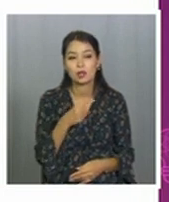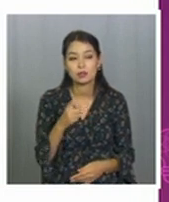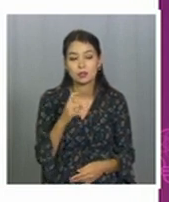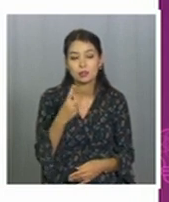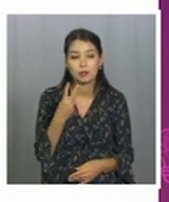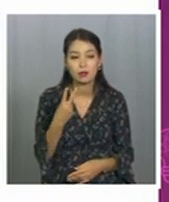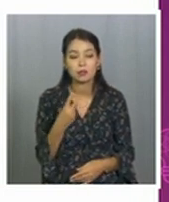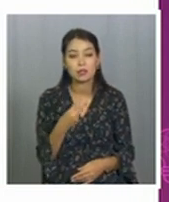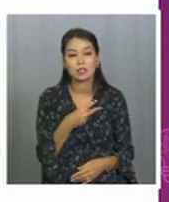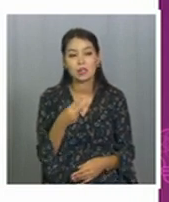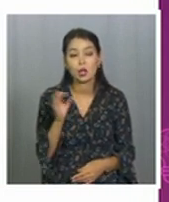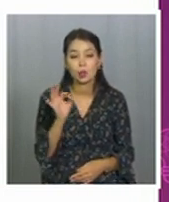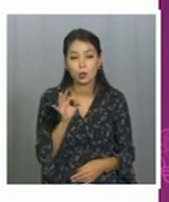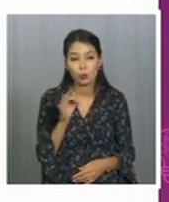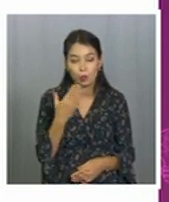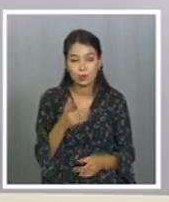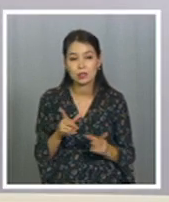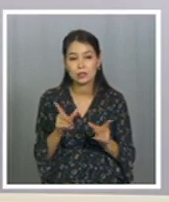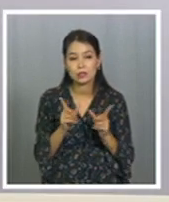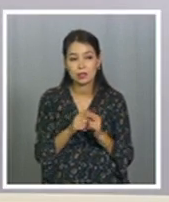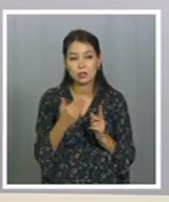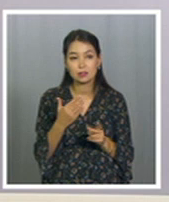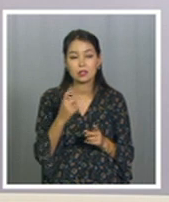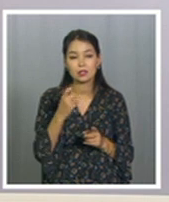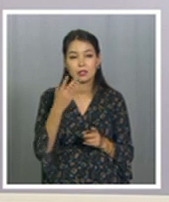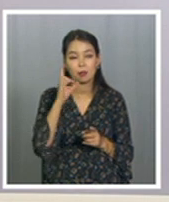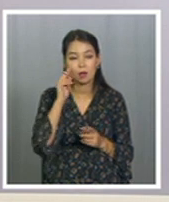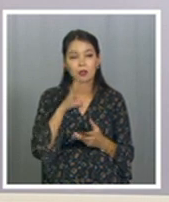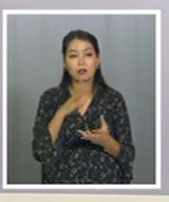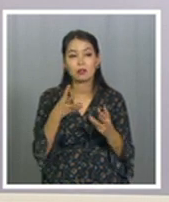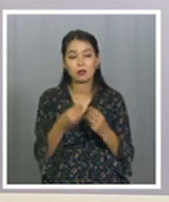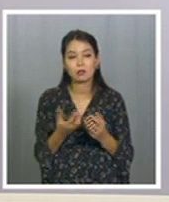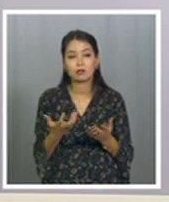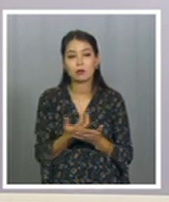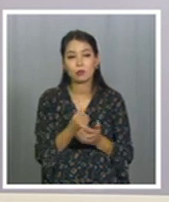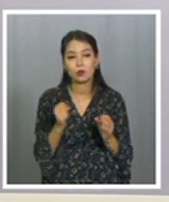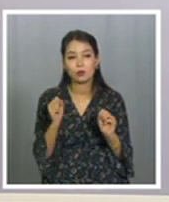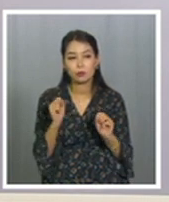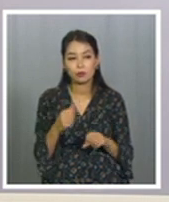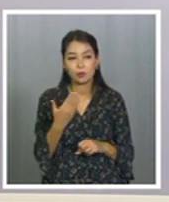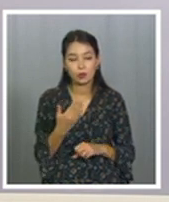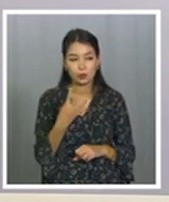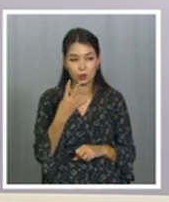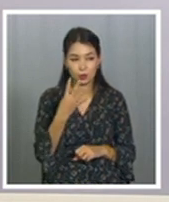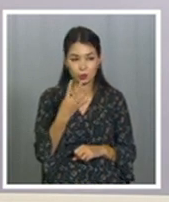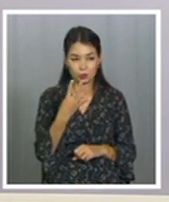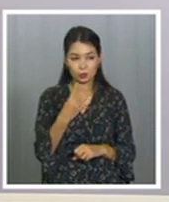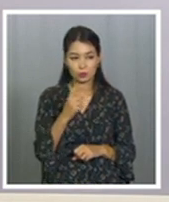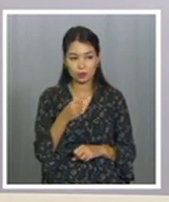квадратты 0-ге теңестіру арқылы x-тің мәндерін табуға болады. Сонда 4x азайтылған x квадрат